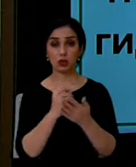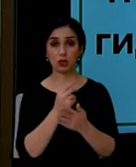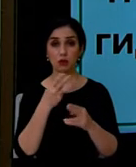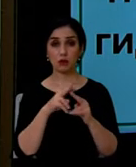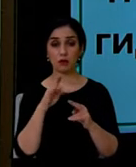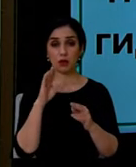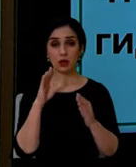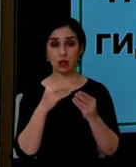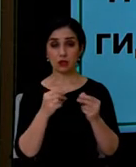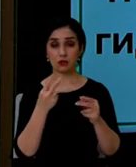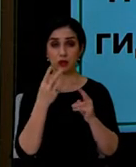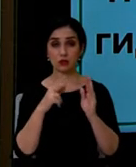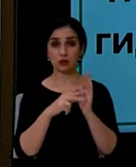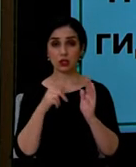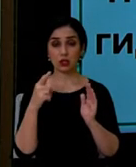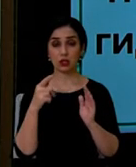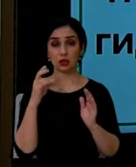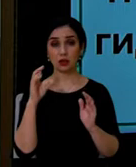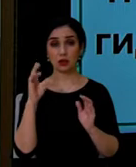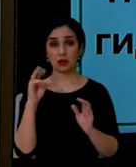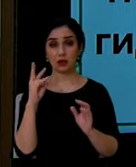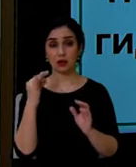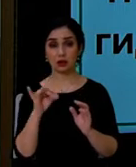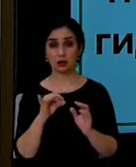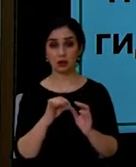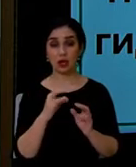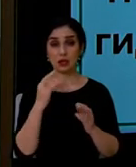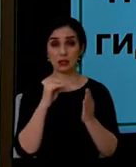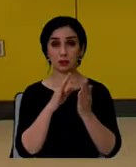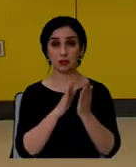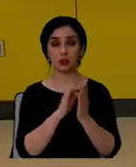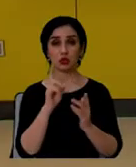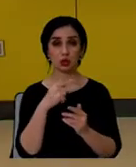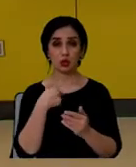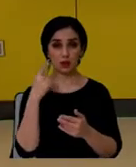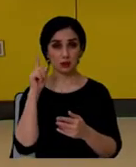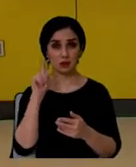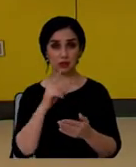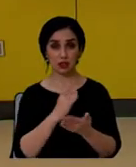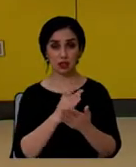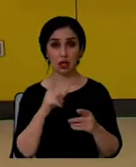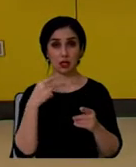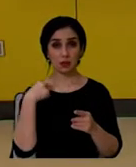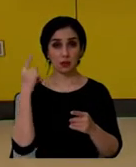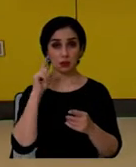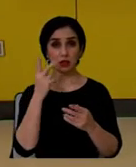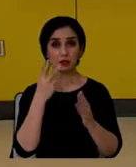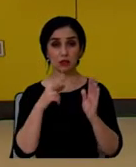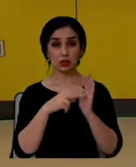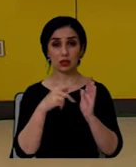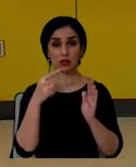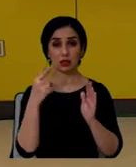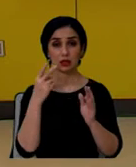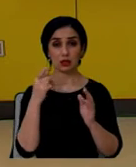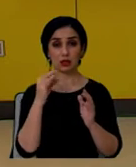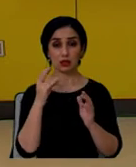раствор 28 граммов гидроксида калия? Записываем, что нам известно. Нам известно 28